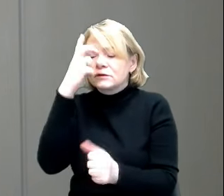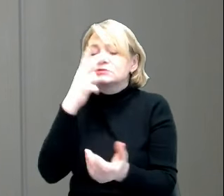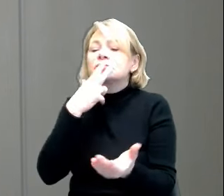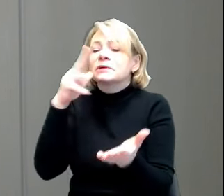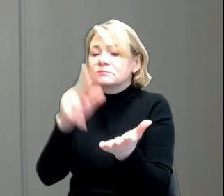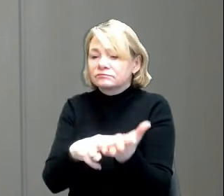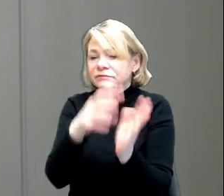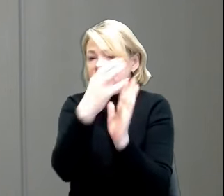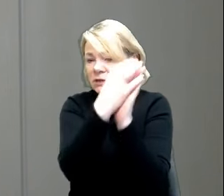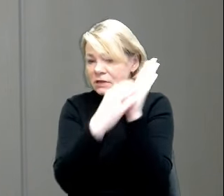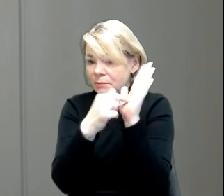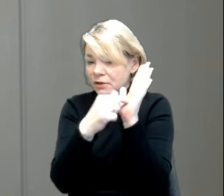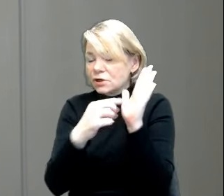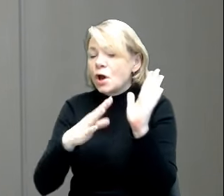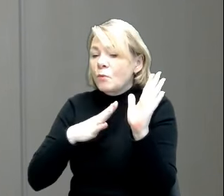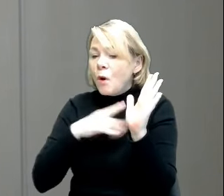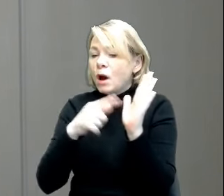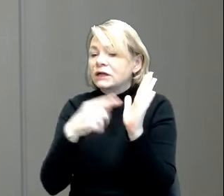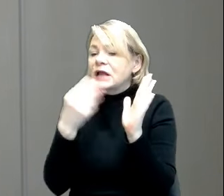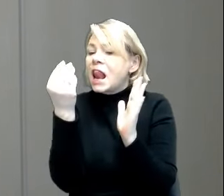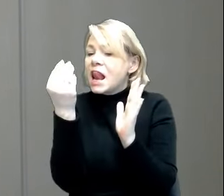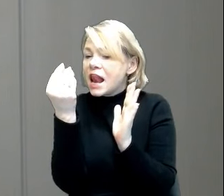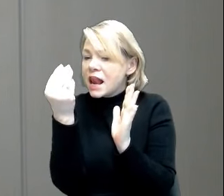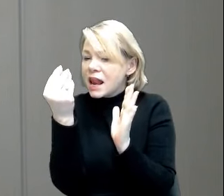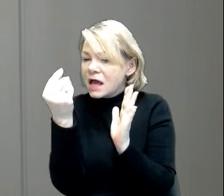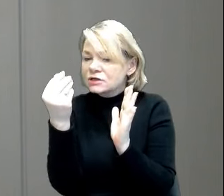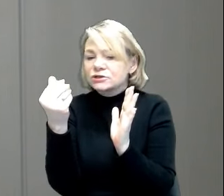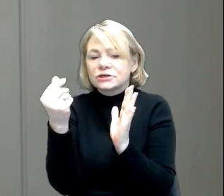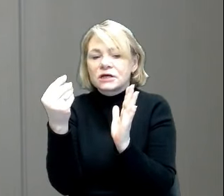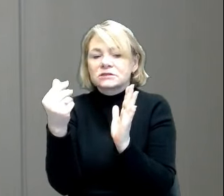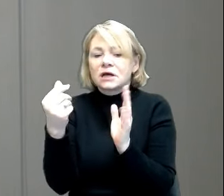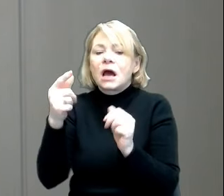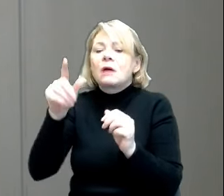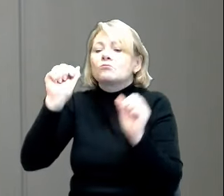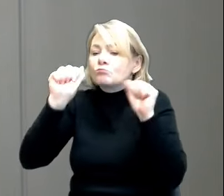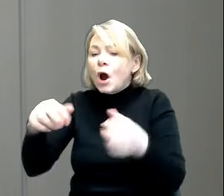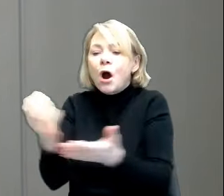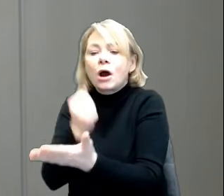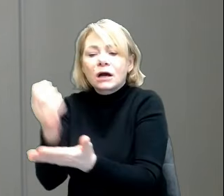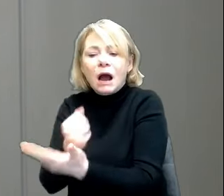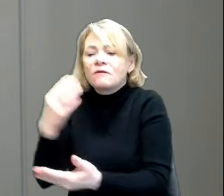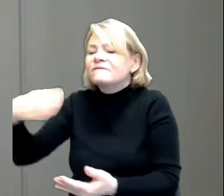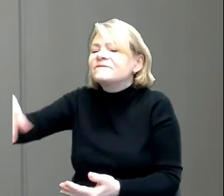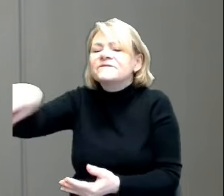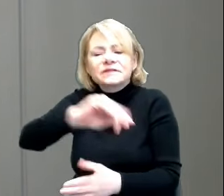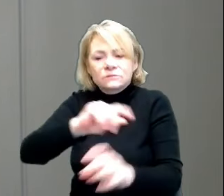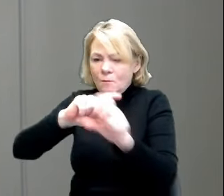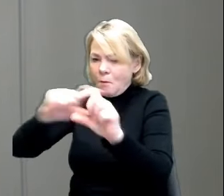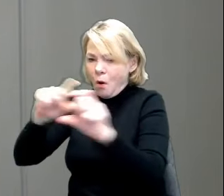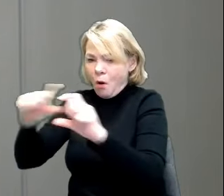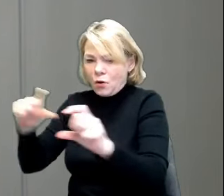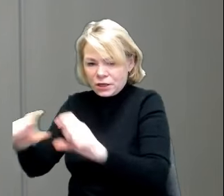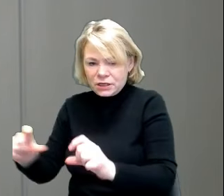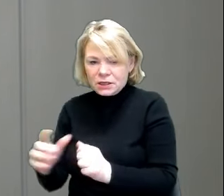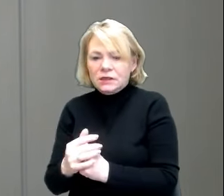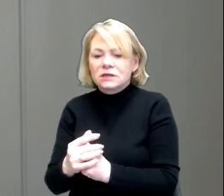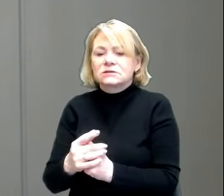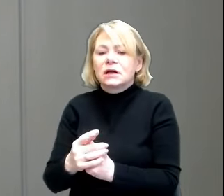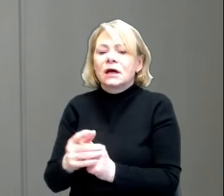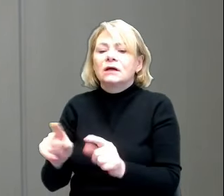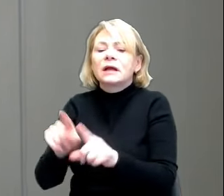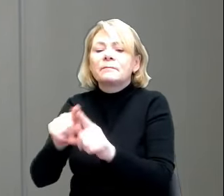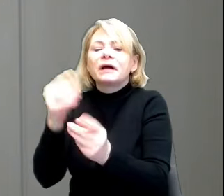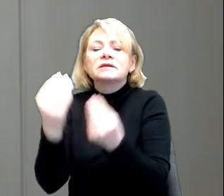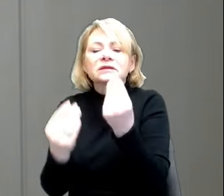kad lėšas formalų švietimbą papildo išug ugdymo programą finansuot gali gaut visi švietimo tiekėjai vykdantys formalą